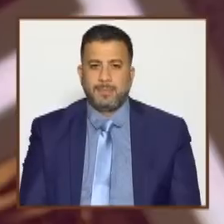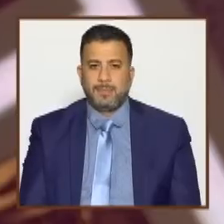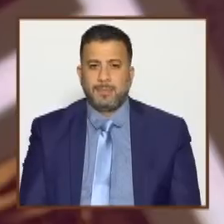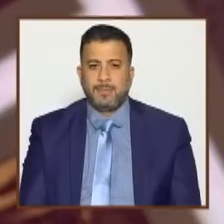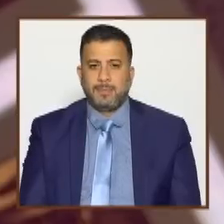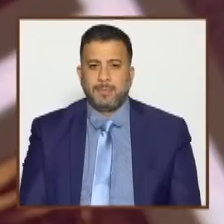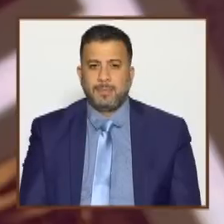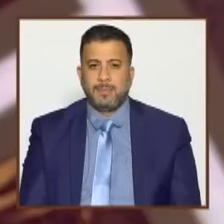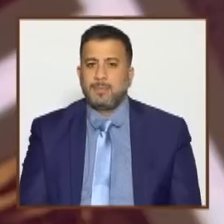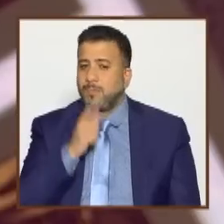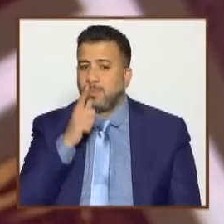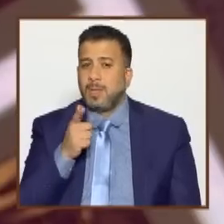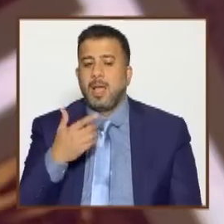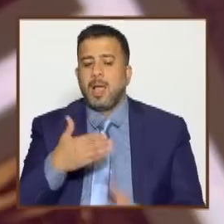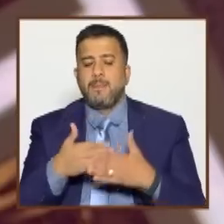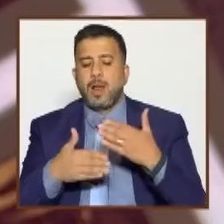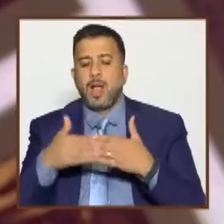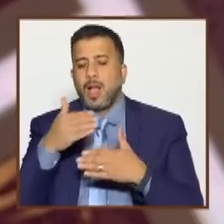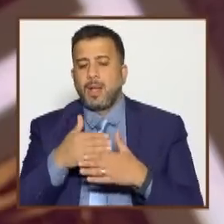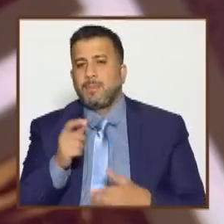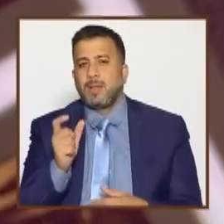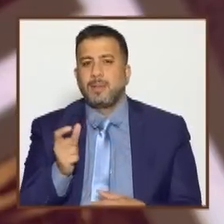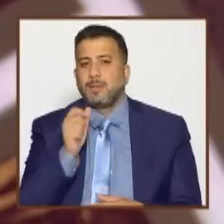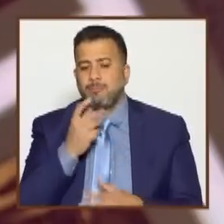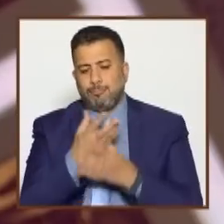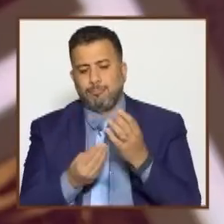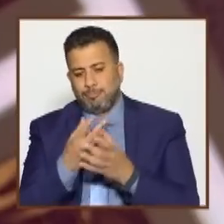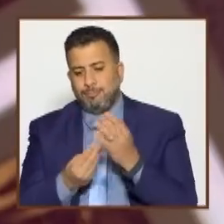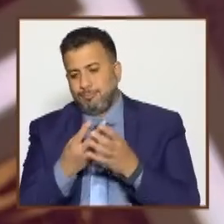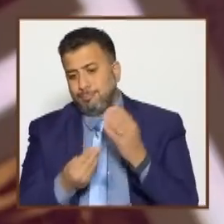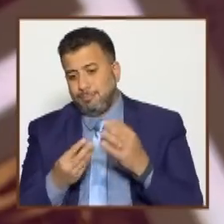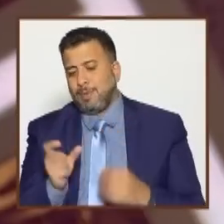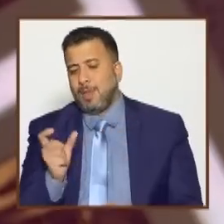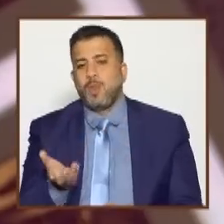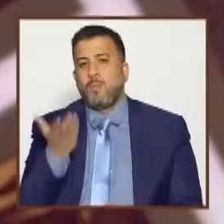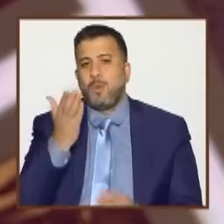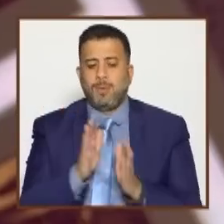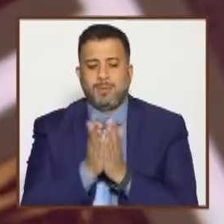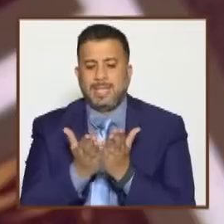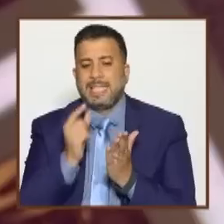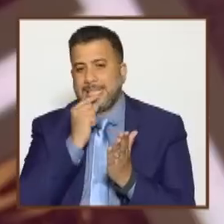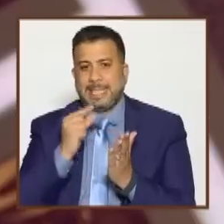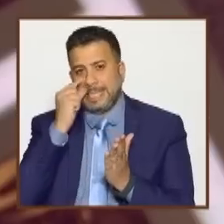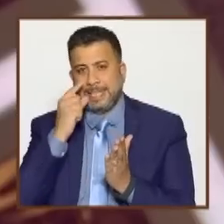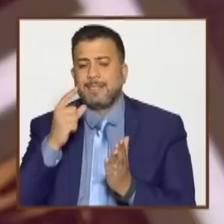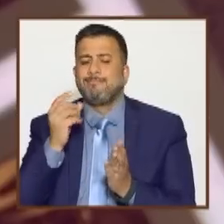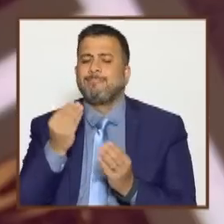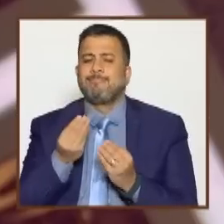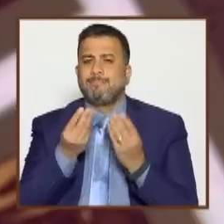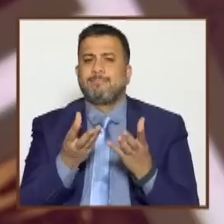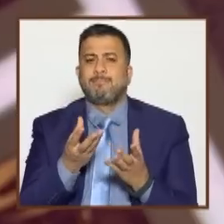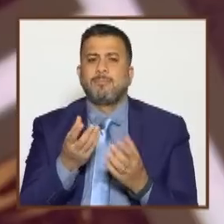والله تعالى امتدح إبراهيم وجعل في ذرية النبوة والكتاب، النبوة والكتاب. بالنسبة